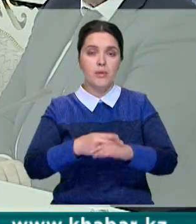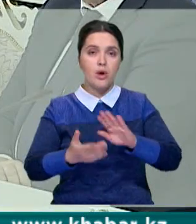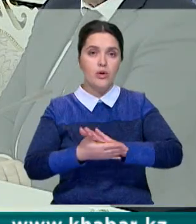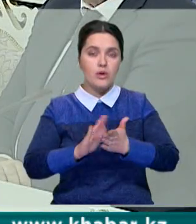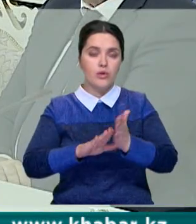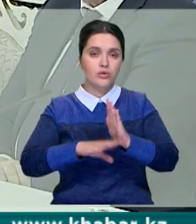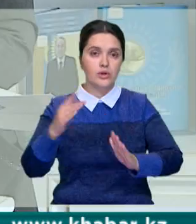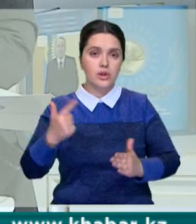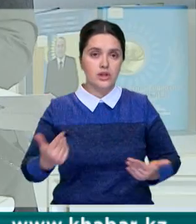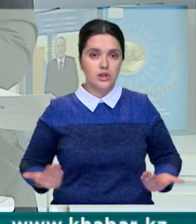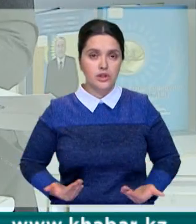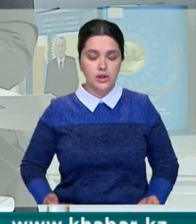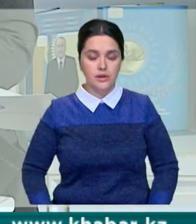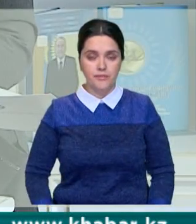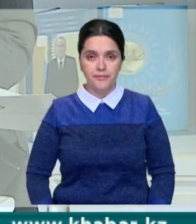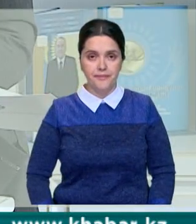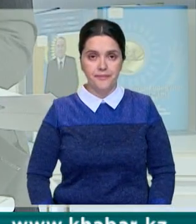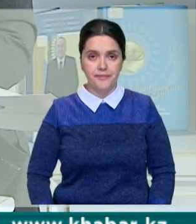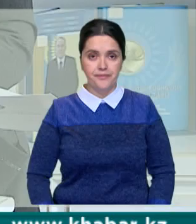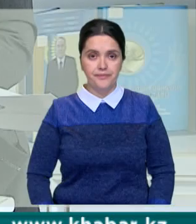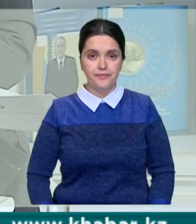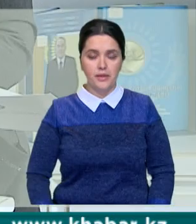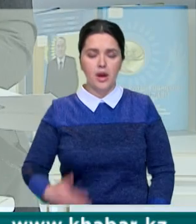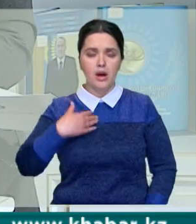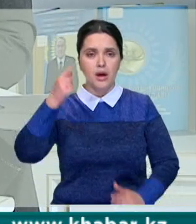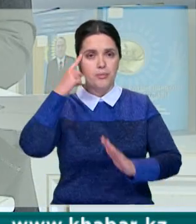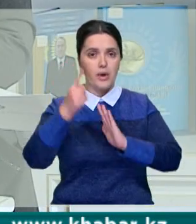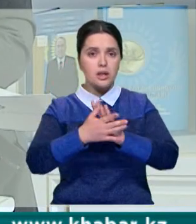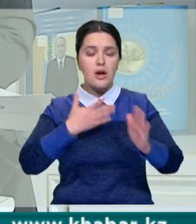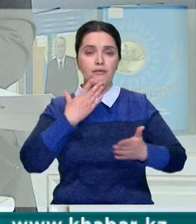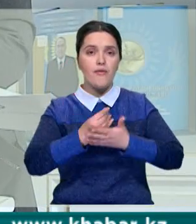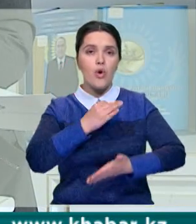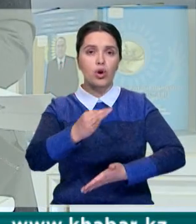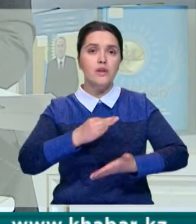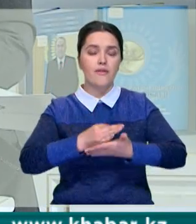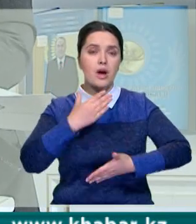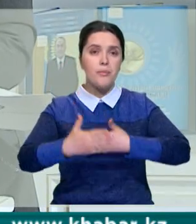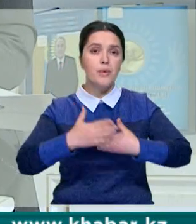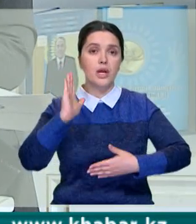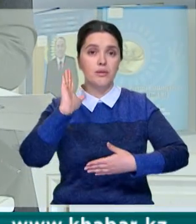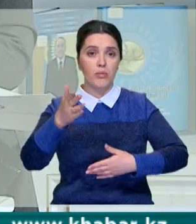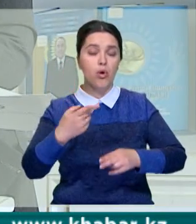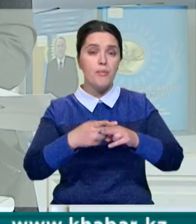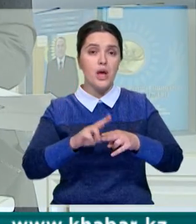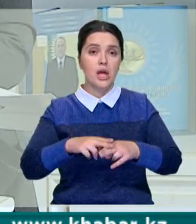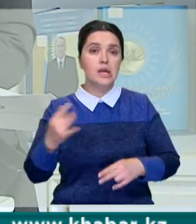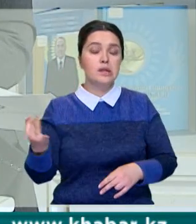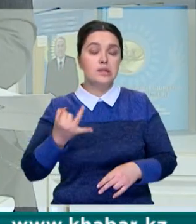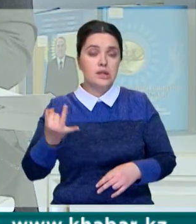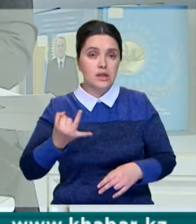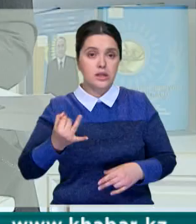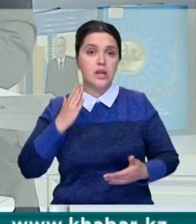граждан. Мы, осознавая свою ответственность перед будущим, исходя из высших интересов народа и